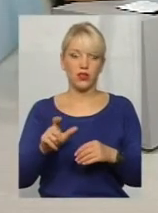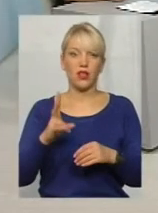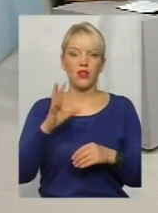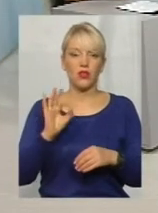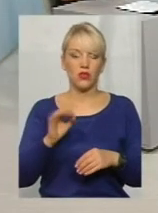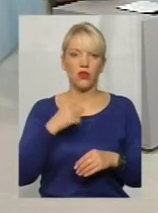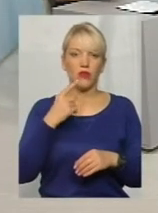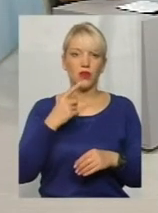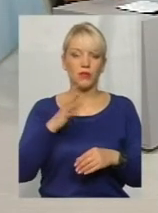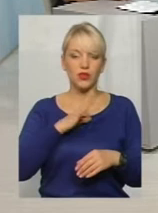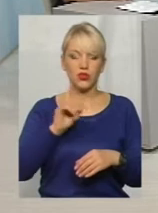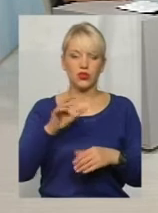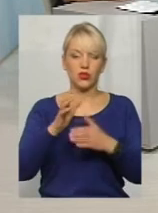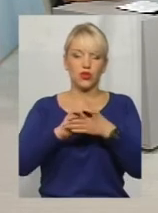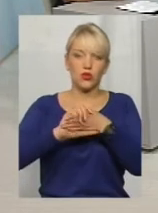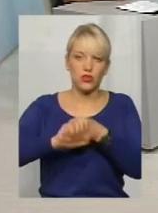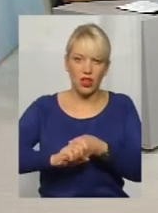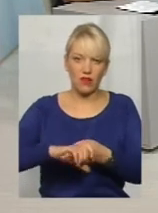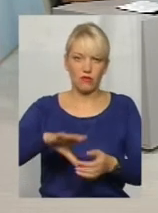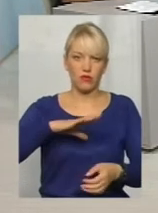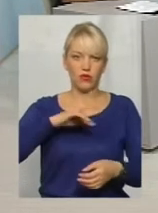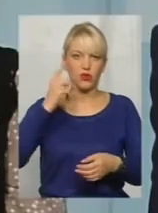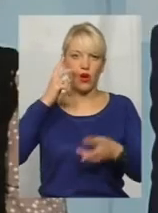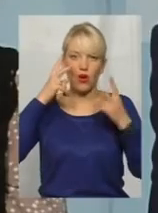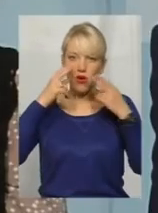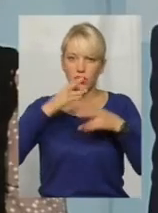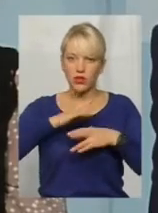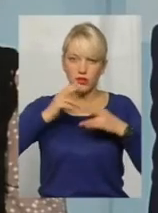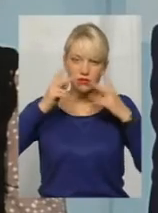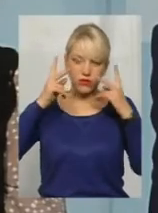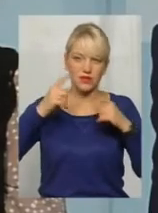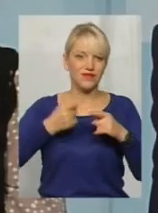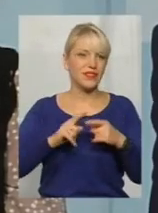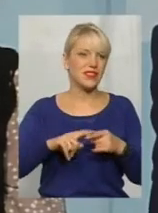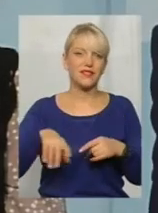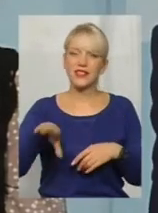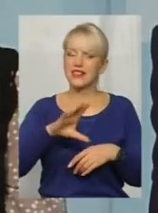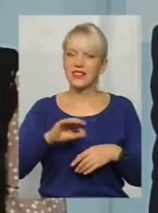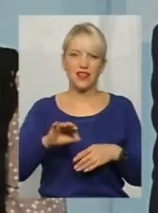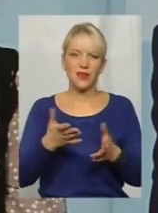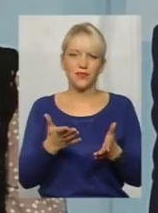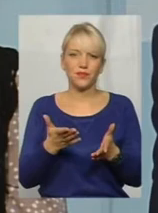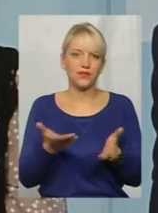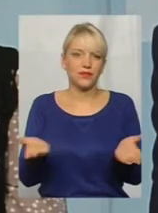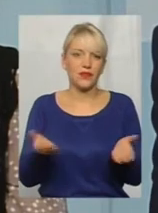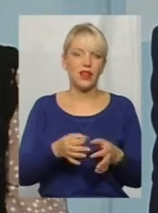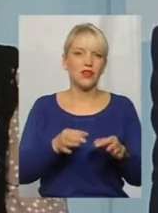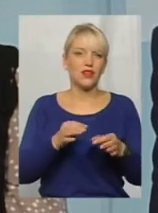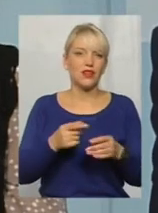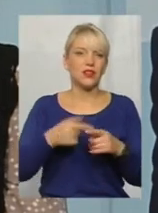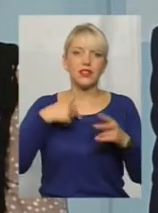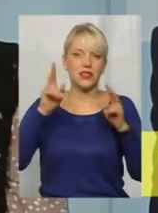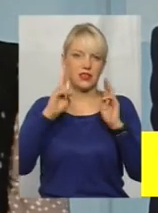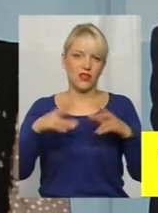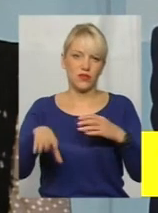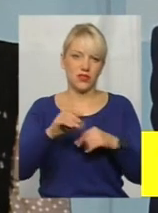жав руку, не закривались Ви розумієте, це все суб'єктивно. Це суб'єктивно, я не знаю цих обставин,